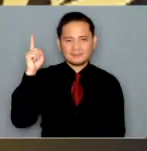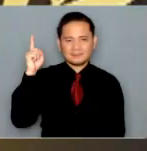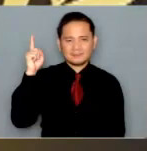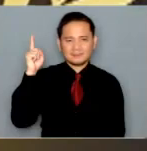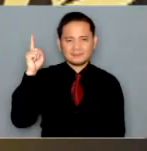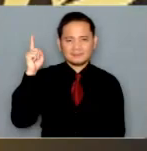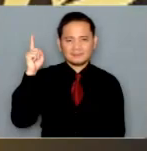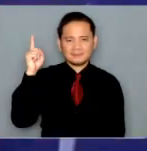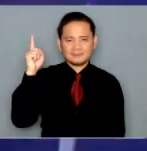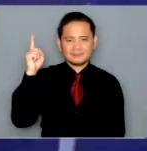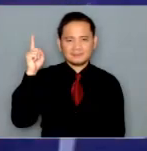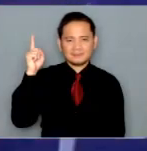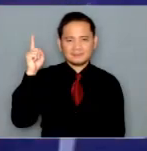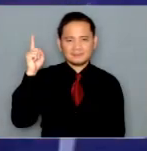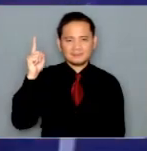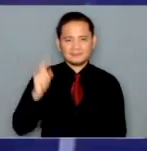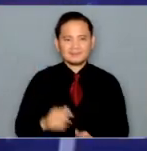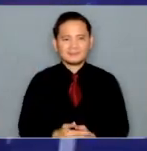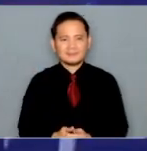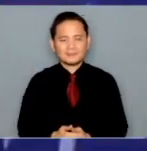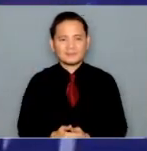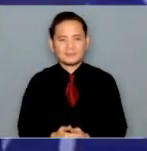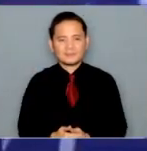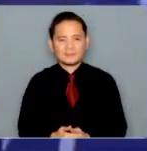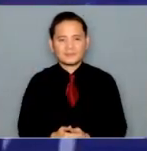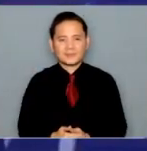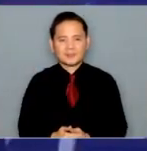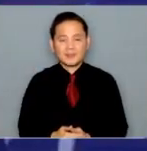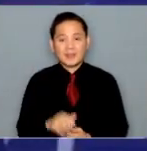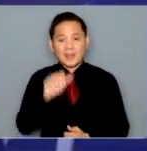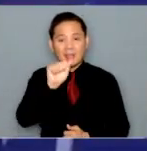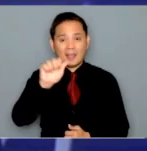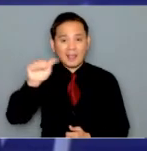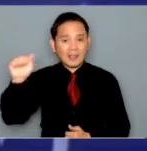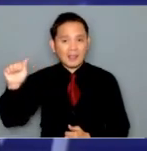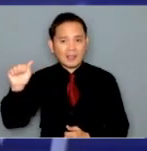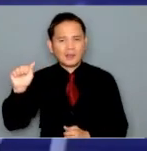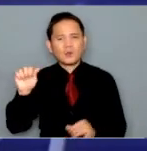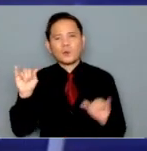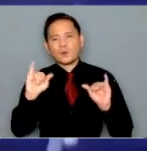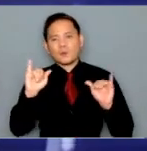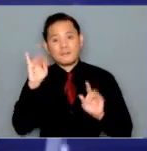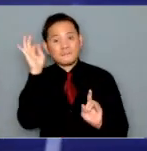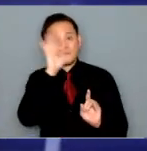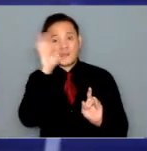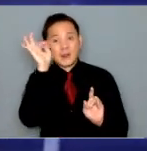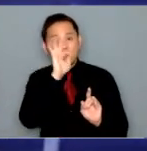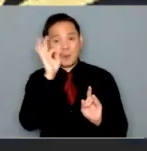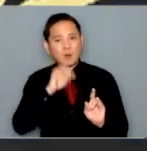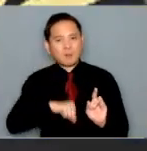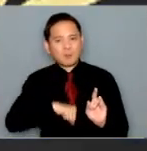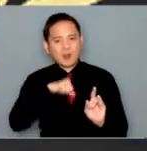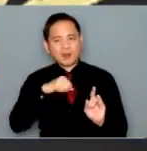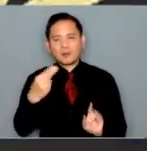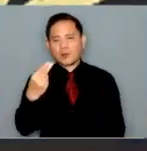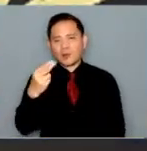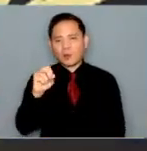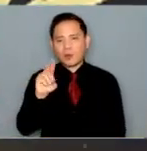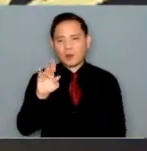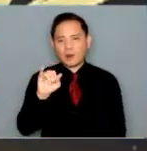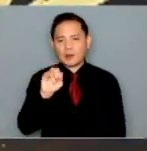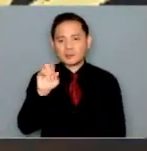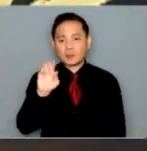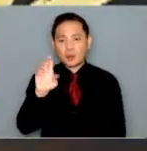at Lim Yong-wook. Wagi rin sa AAA ang isa pang Pinoy Pride na grupong Horizon. Isang Horizon